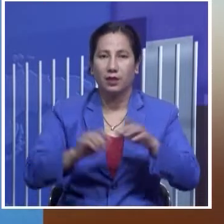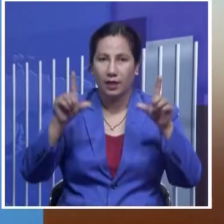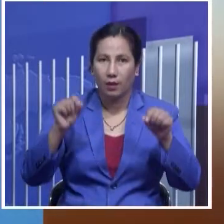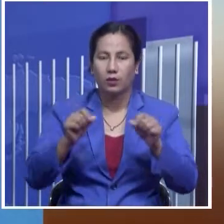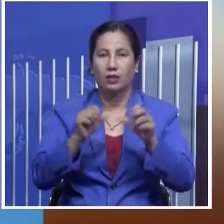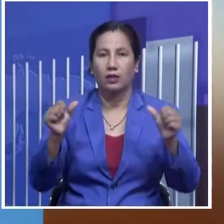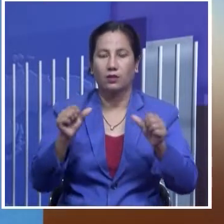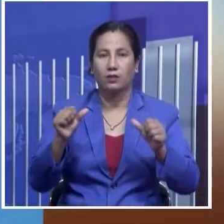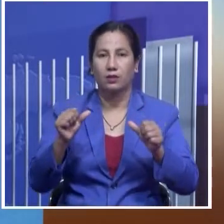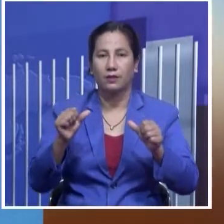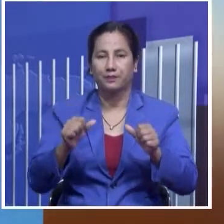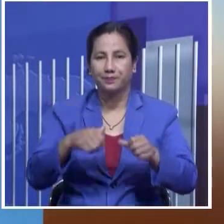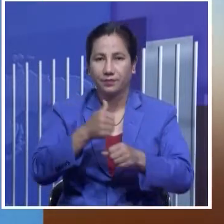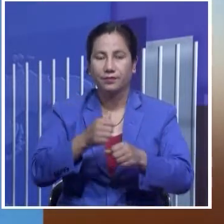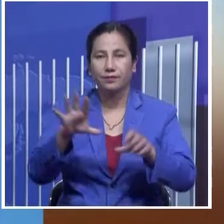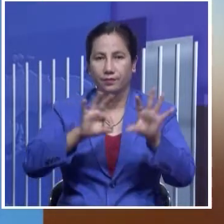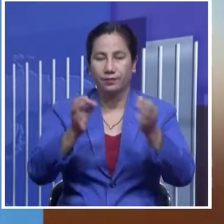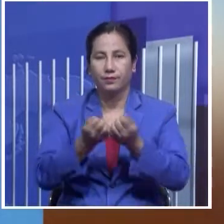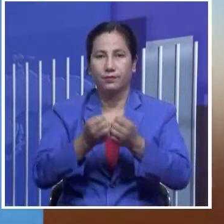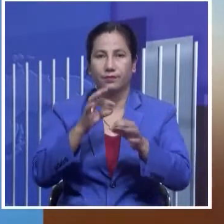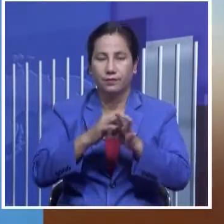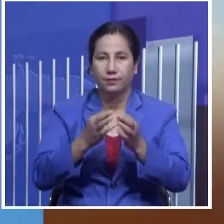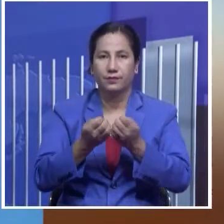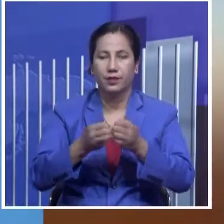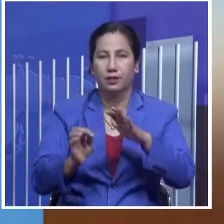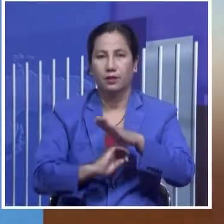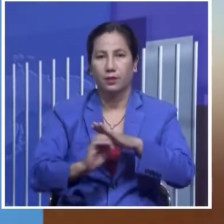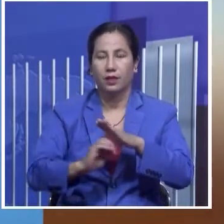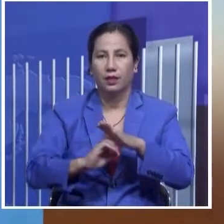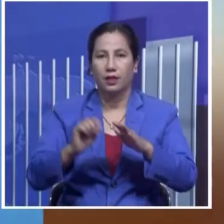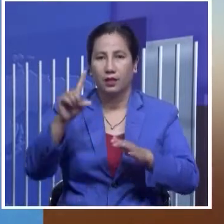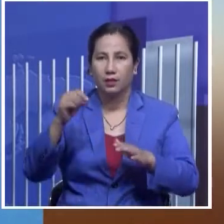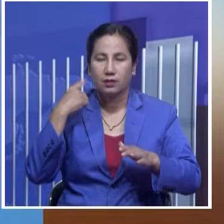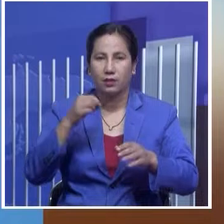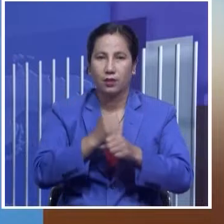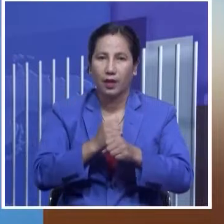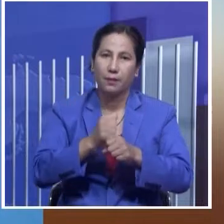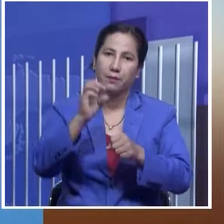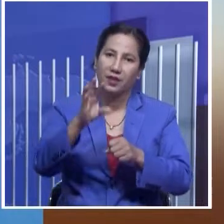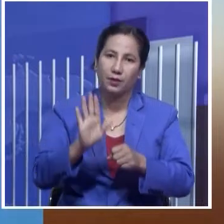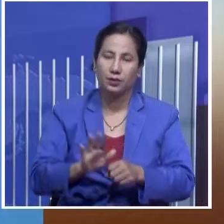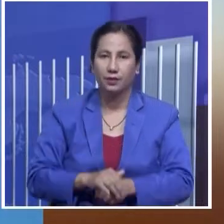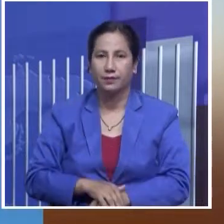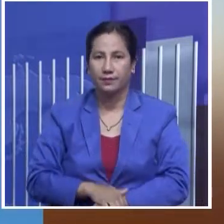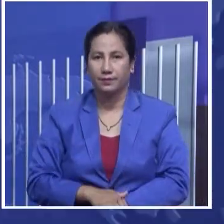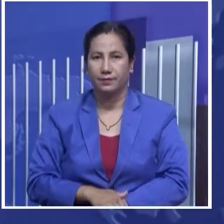आवश्यकताका आधारमा सभापति चयन गर्न सक्ने व्यवस्था गरिएको छ। समितिलाई 10 दिनको कार्यावधि दिइएको छ।